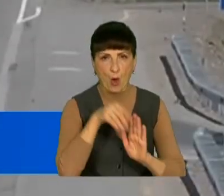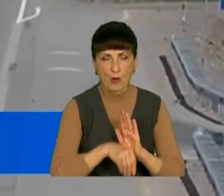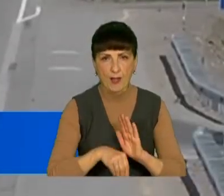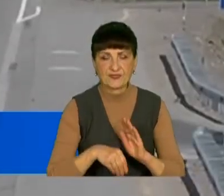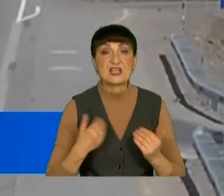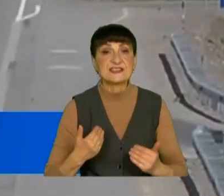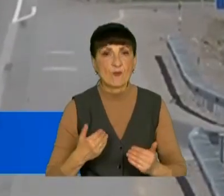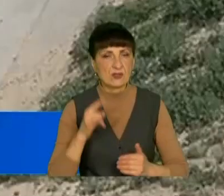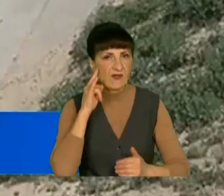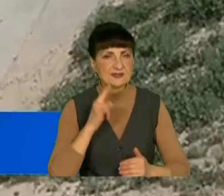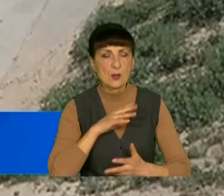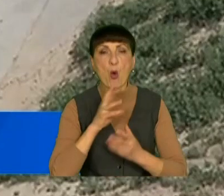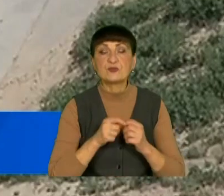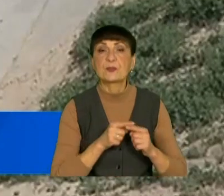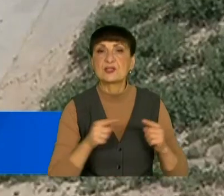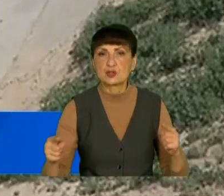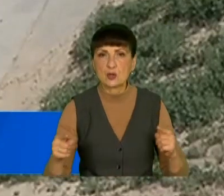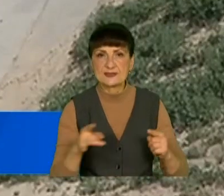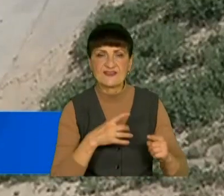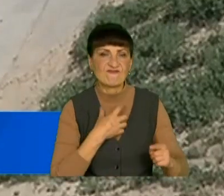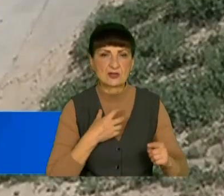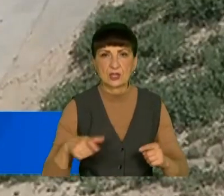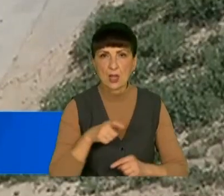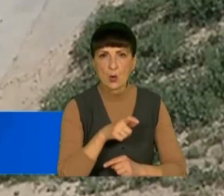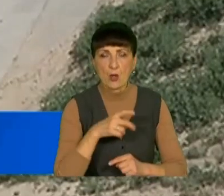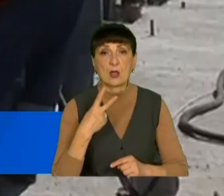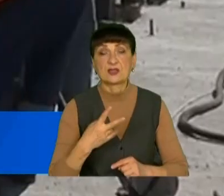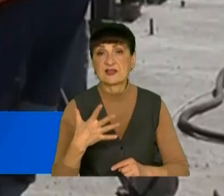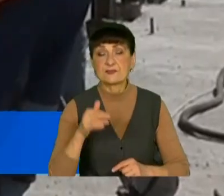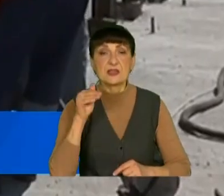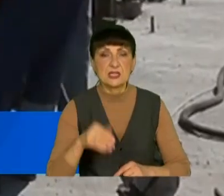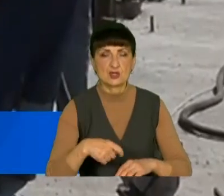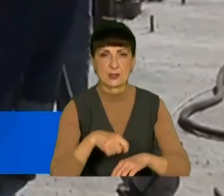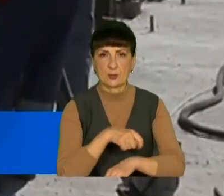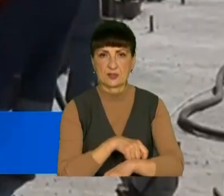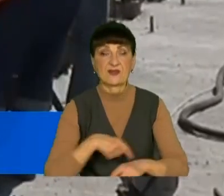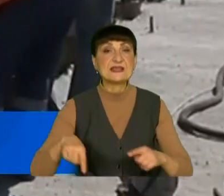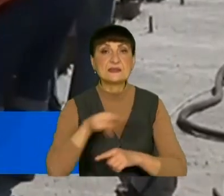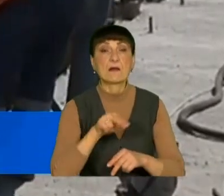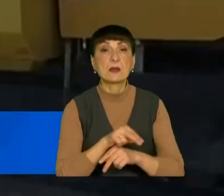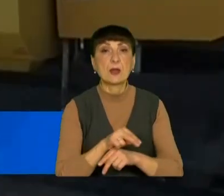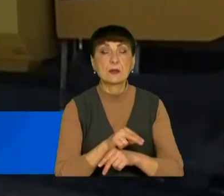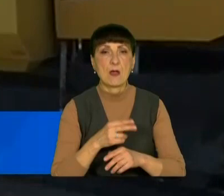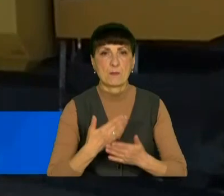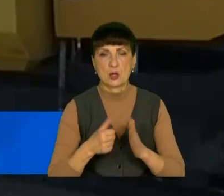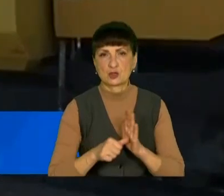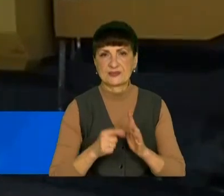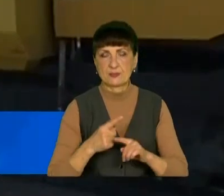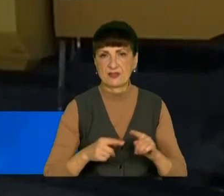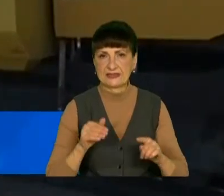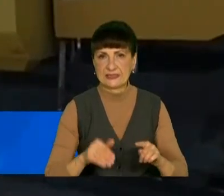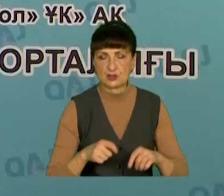На сегодня в стране общая протяженность республиканских трасс составляет 25 тысяч километров. Из них ремонтируют почти